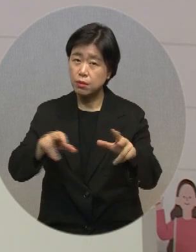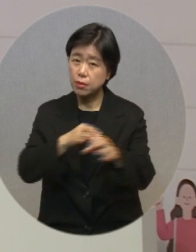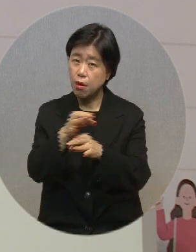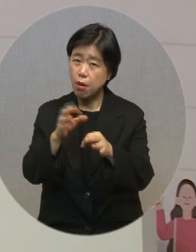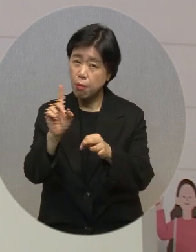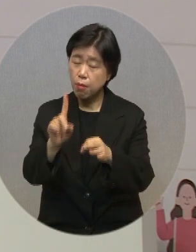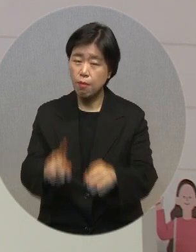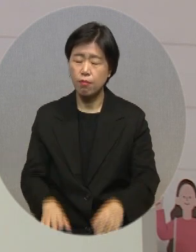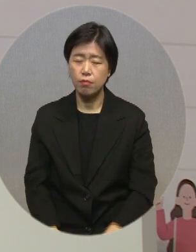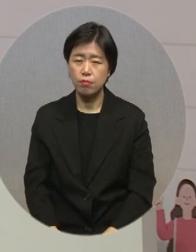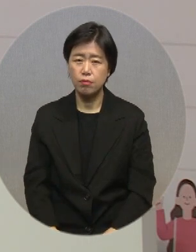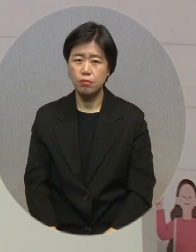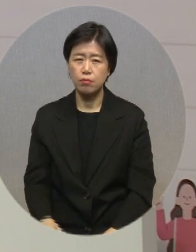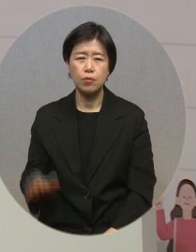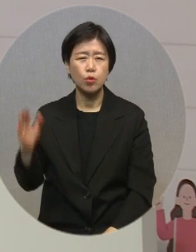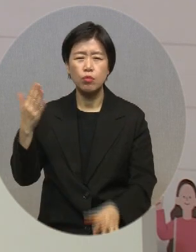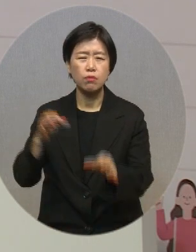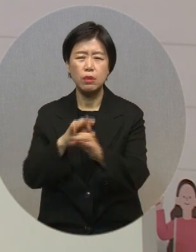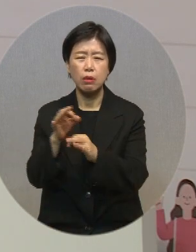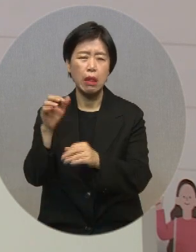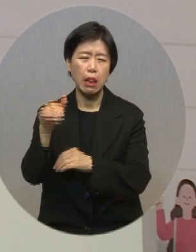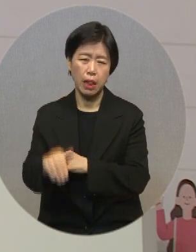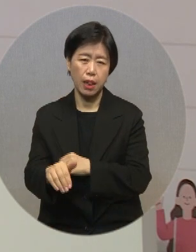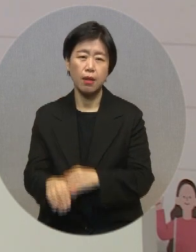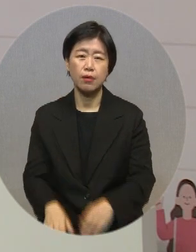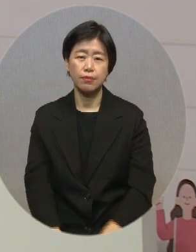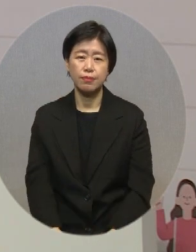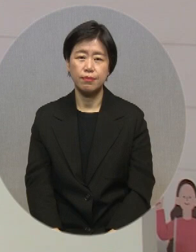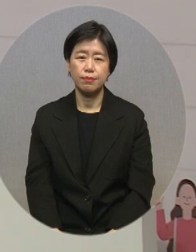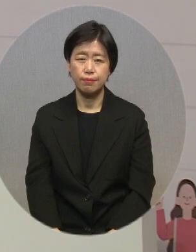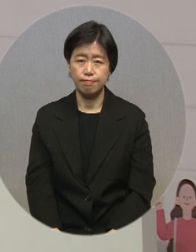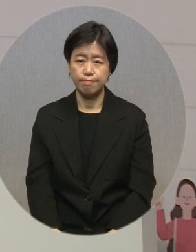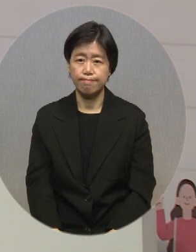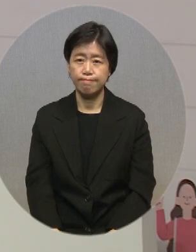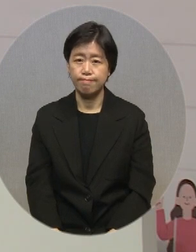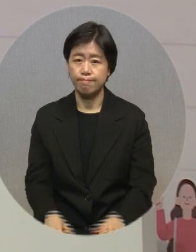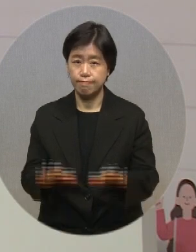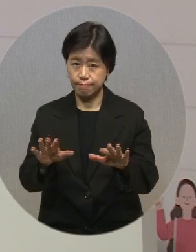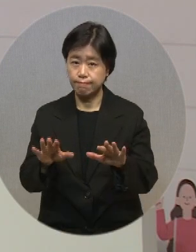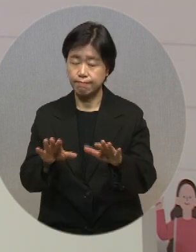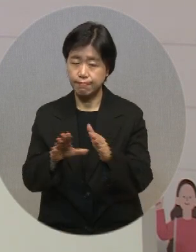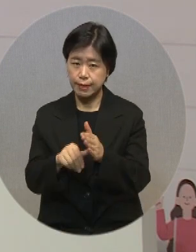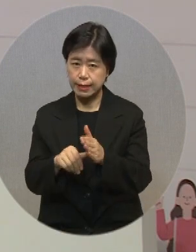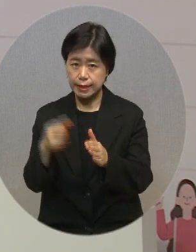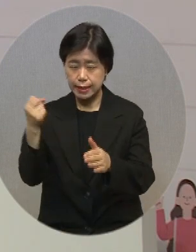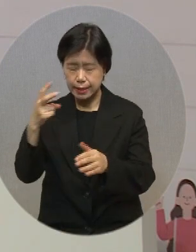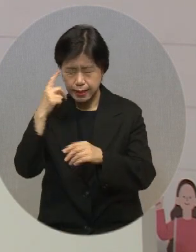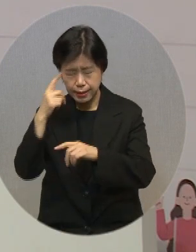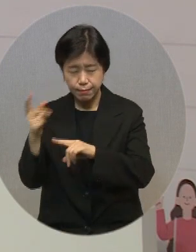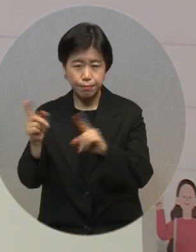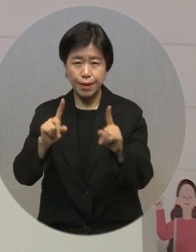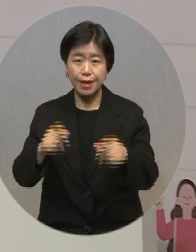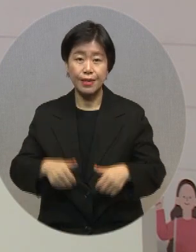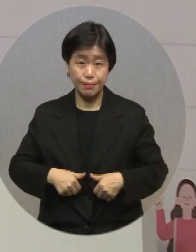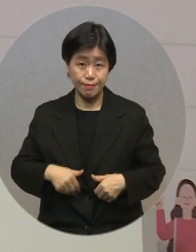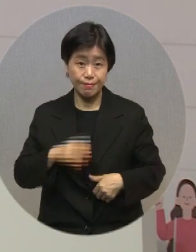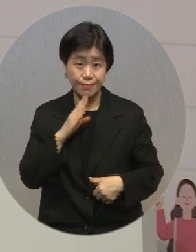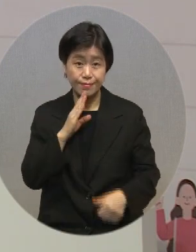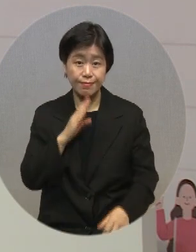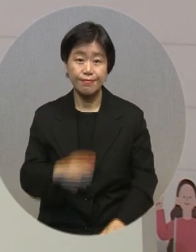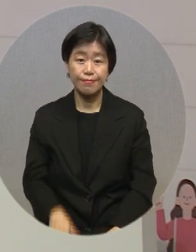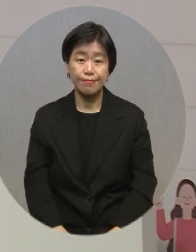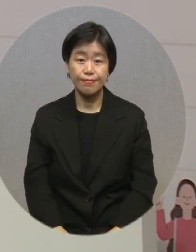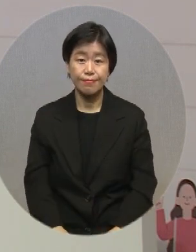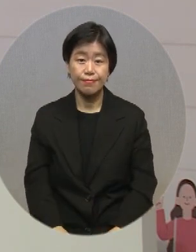조금 좀 안 좋습니다. 아, 예, 이럴 때는 네, 좀 예. 긴축을 하고 정신을 바짝 예, 차리고 고삐를 예. 네. 또 쥐어매고